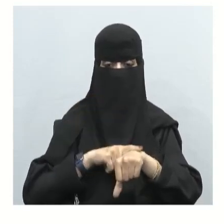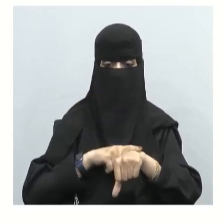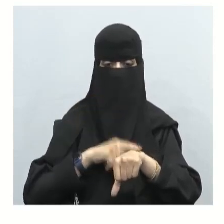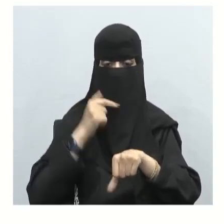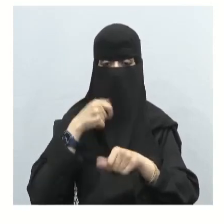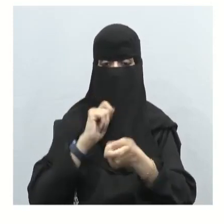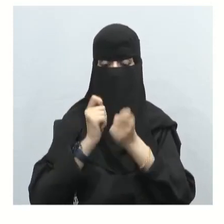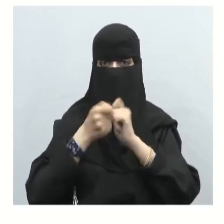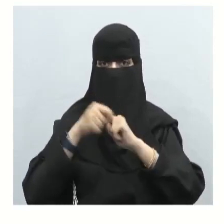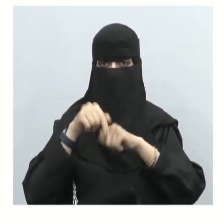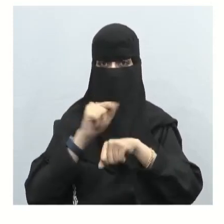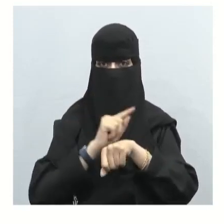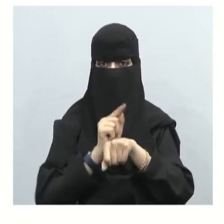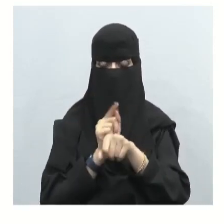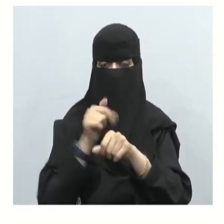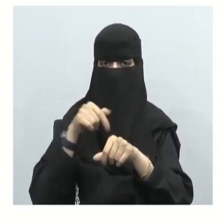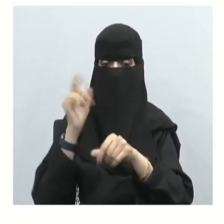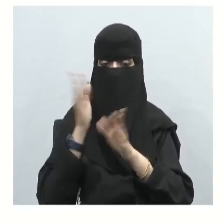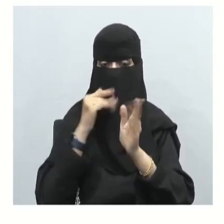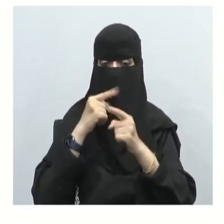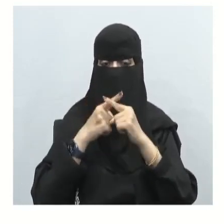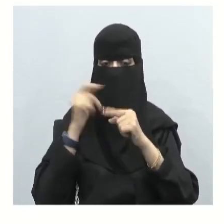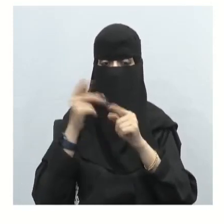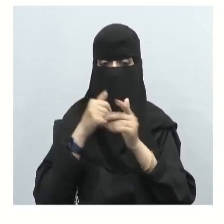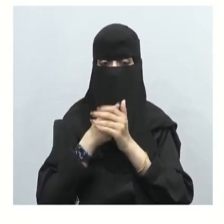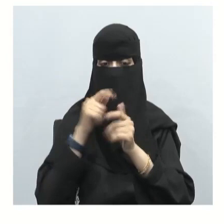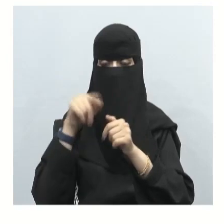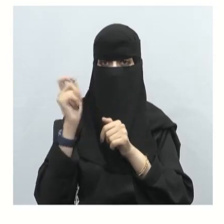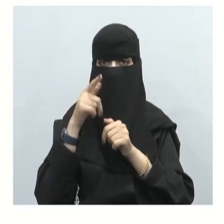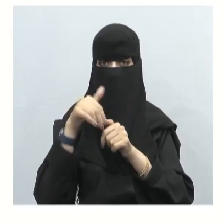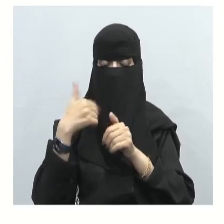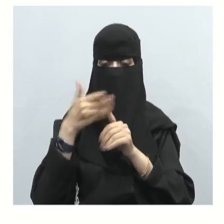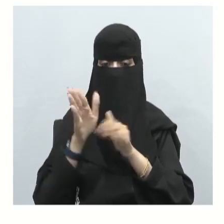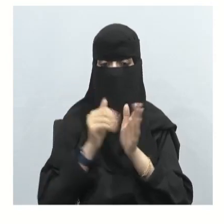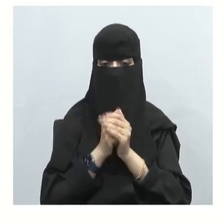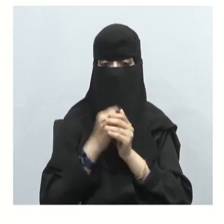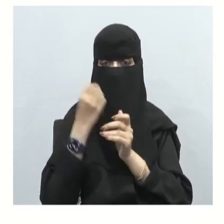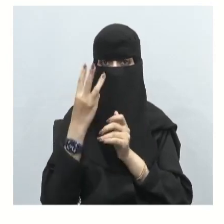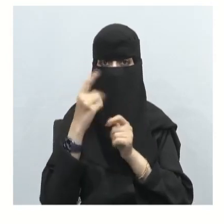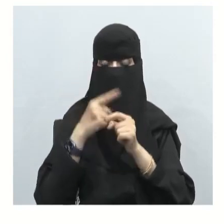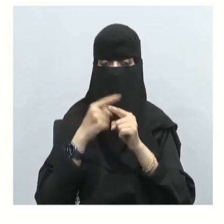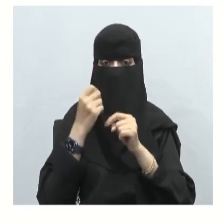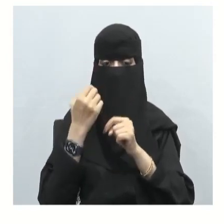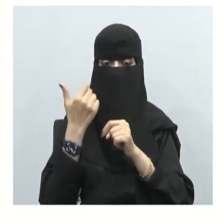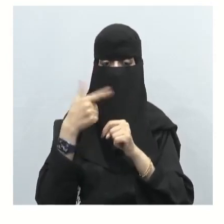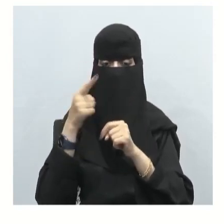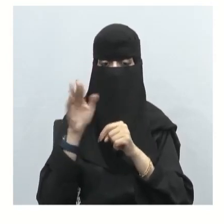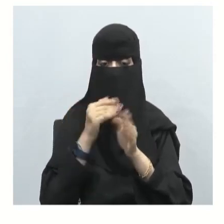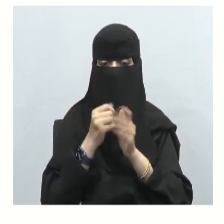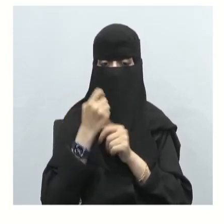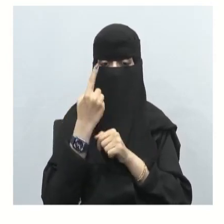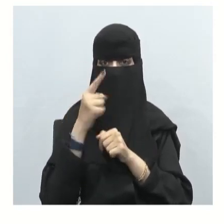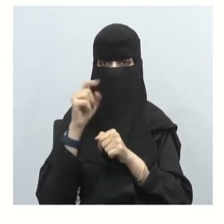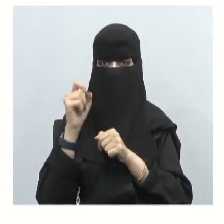نحول الدقائق الى ثواني ونضربها في السرعه سرعه الضوء ثلاثه في عشره اس ثمانيه نحصل على